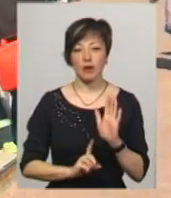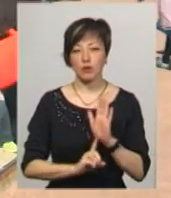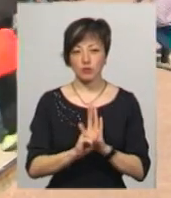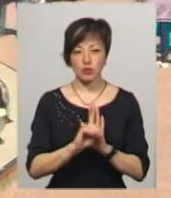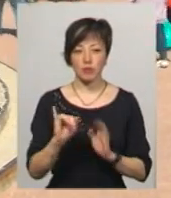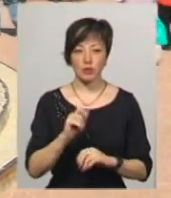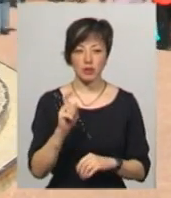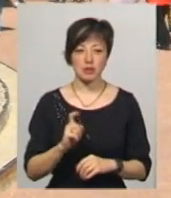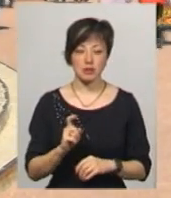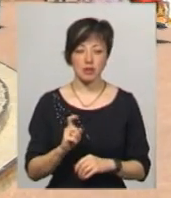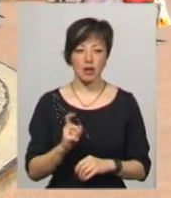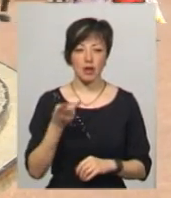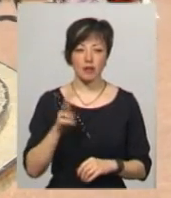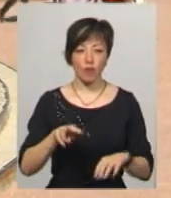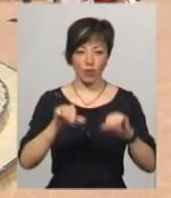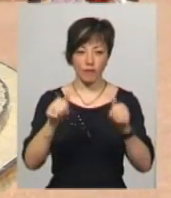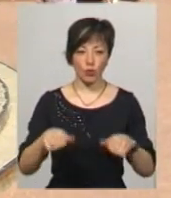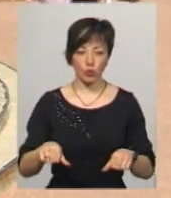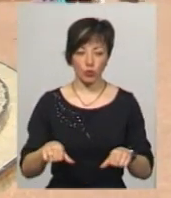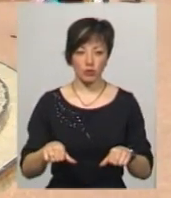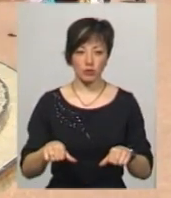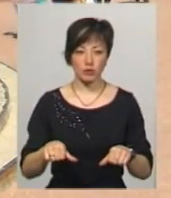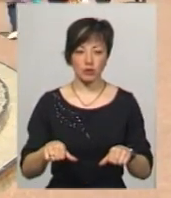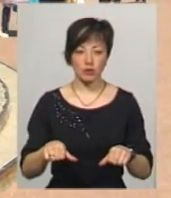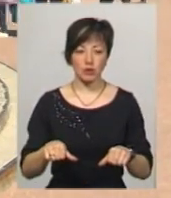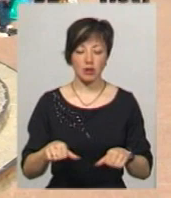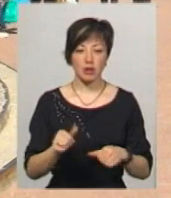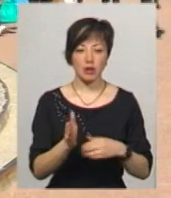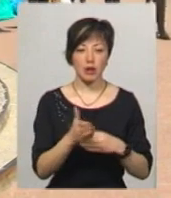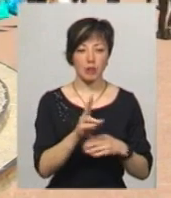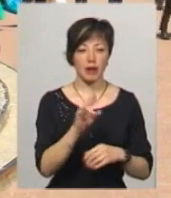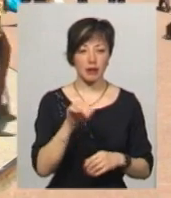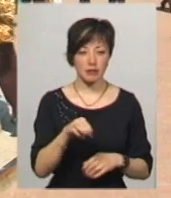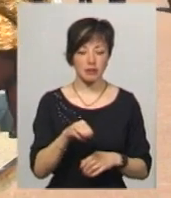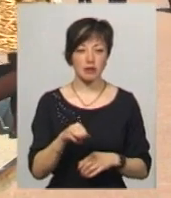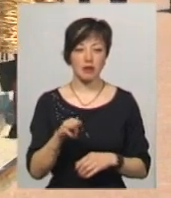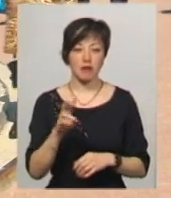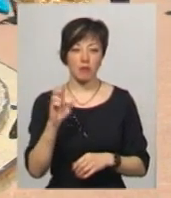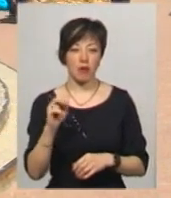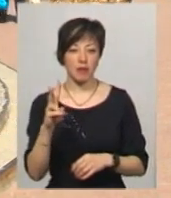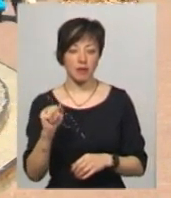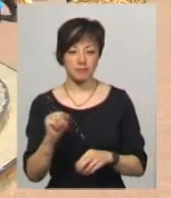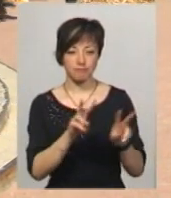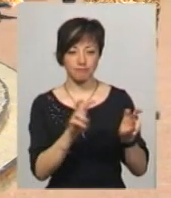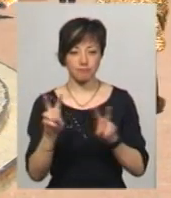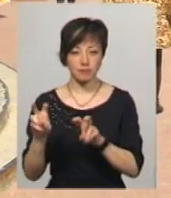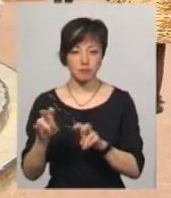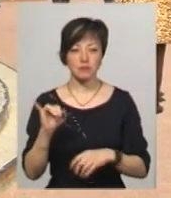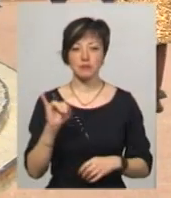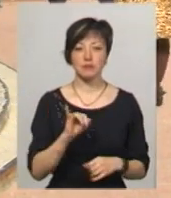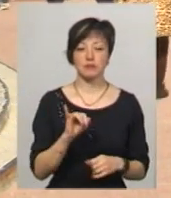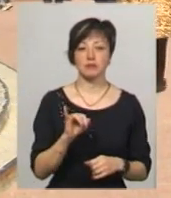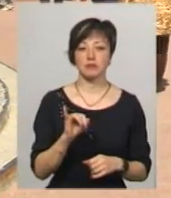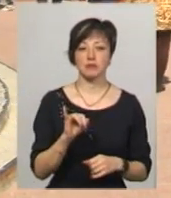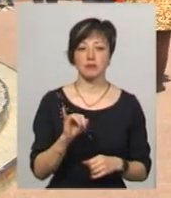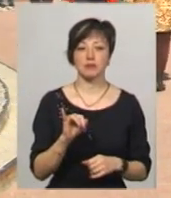Розпочнемо з двох фігур – риба, кит і бабка. І,